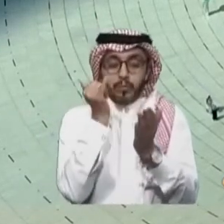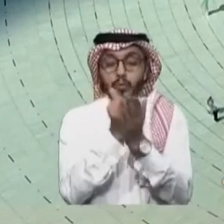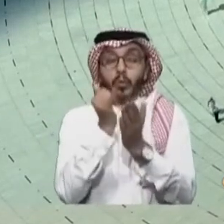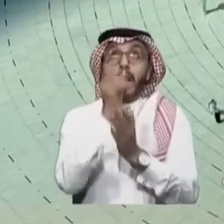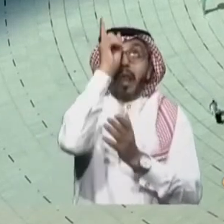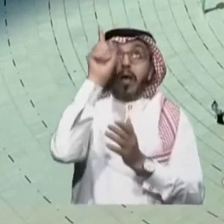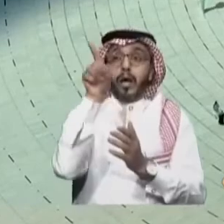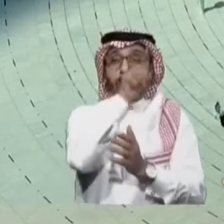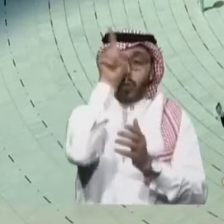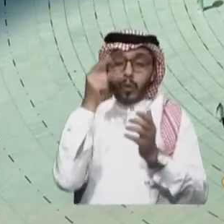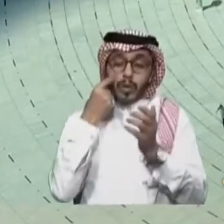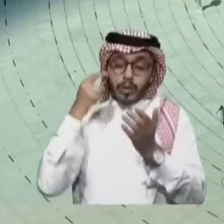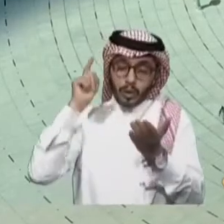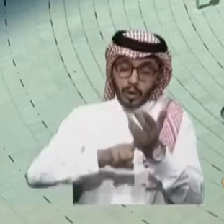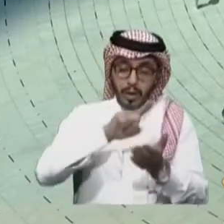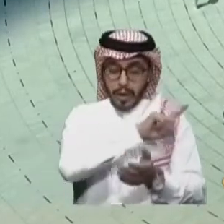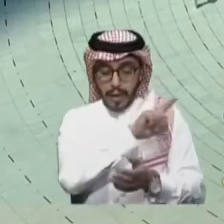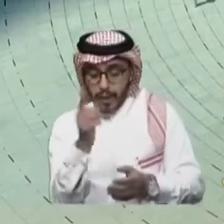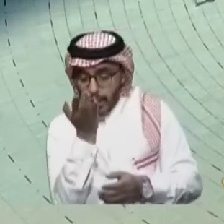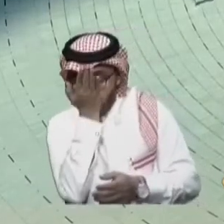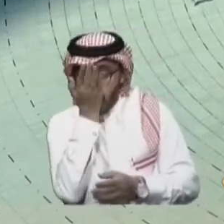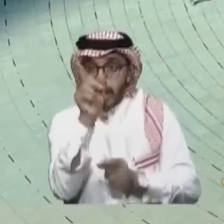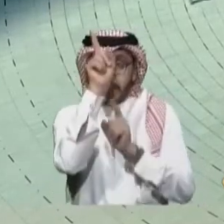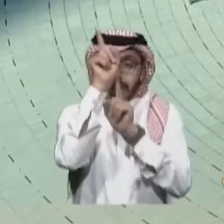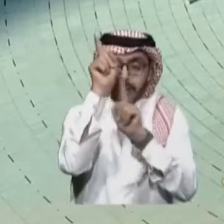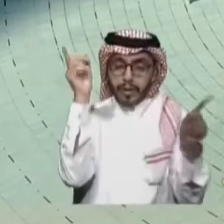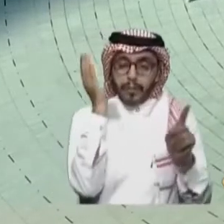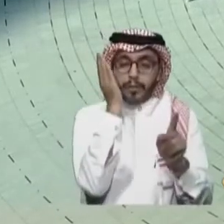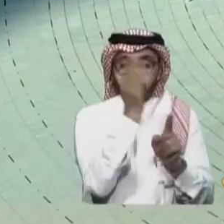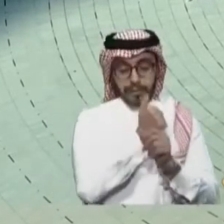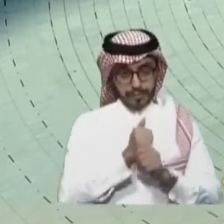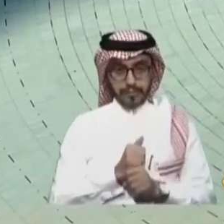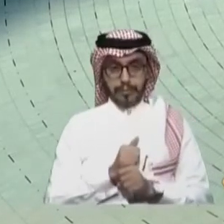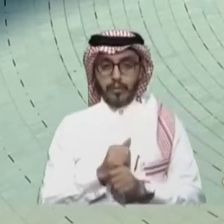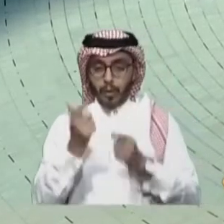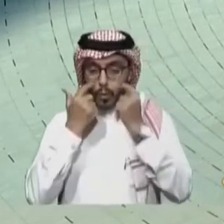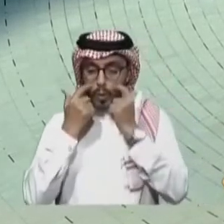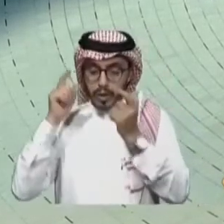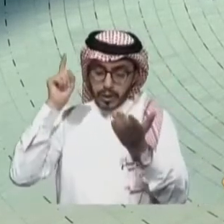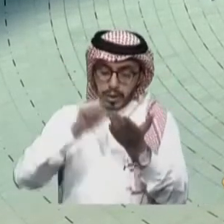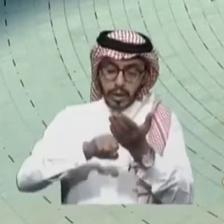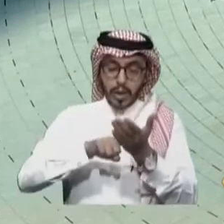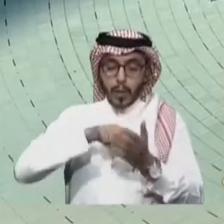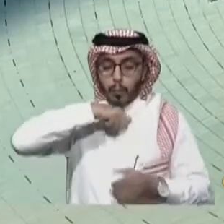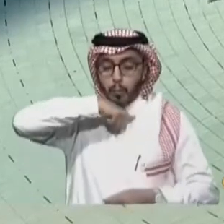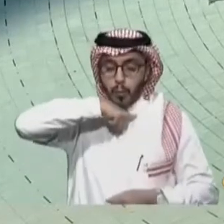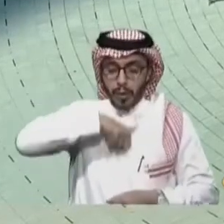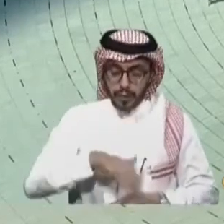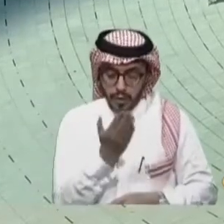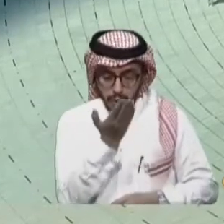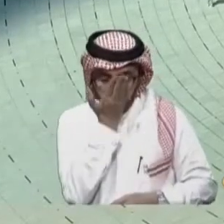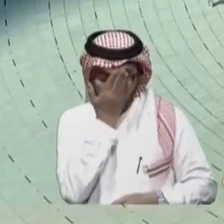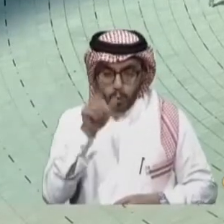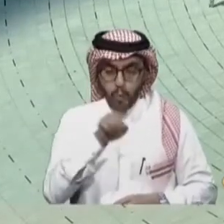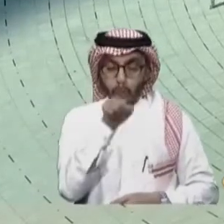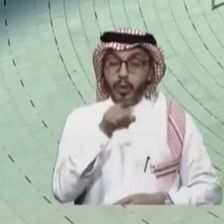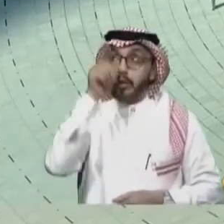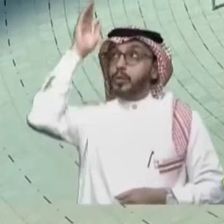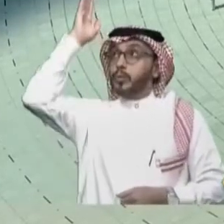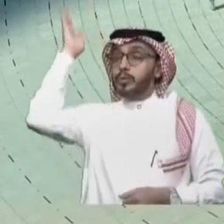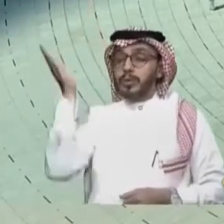لا إله إلا الله وحده لا شريك له، وأشهد أن محمدًا عبده